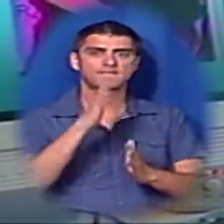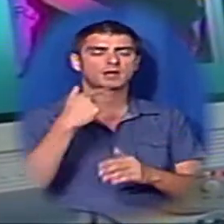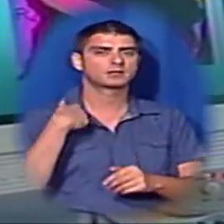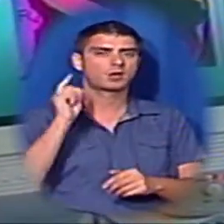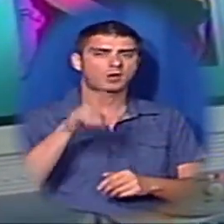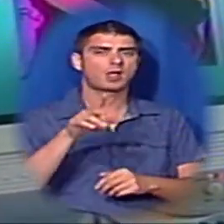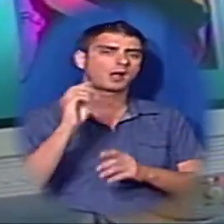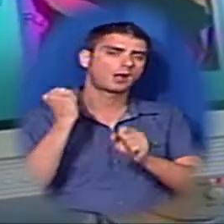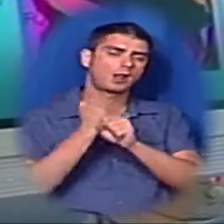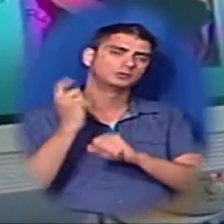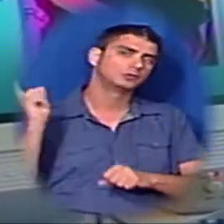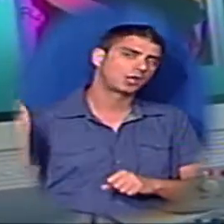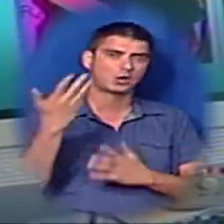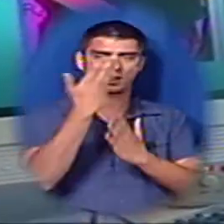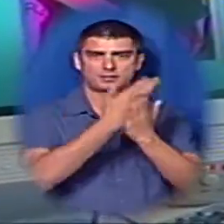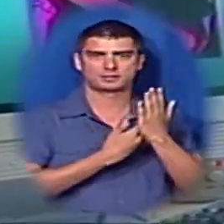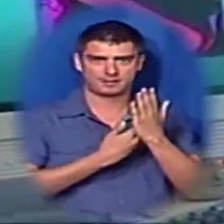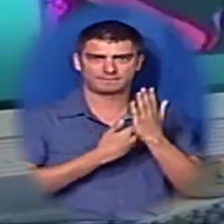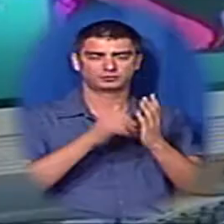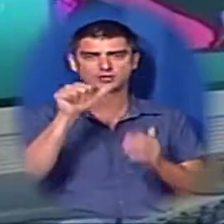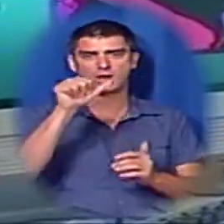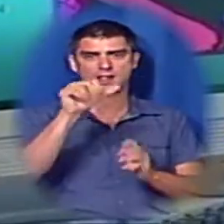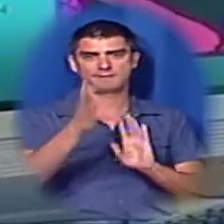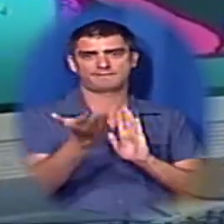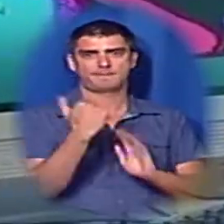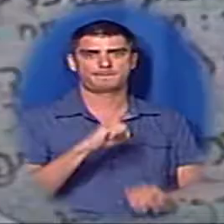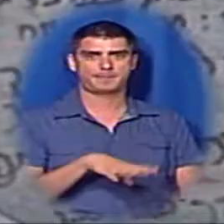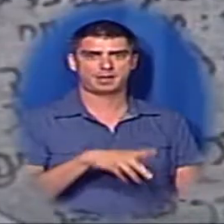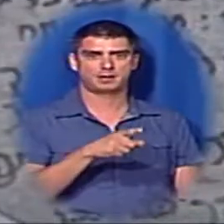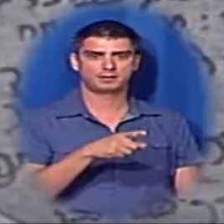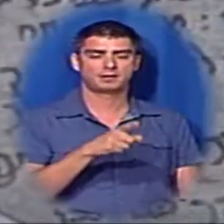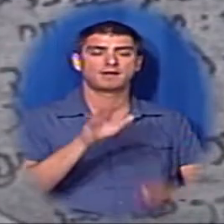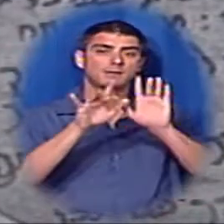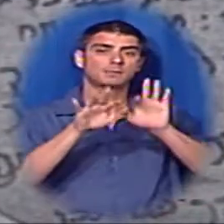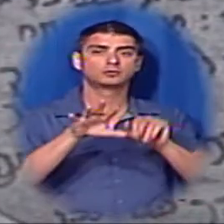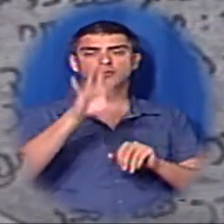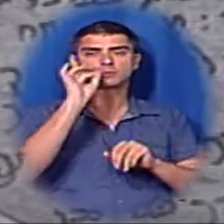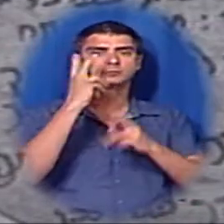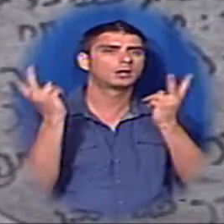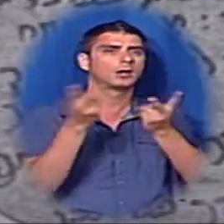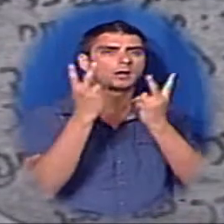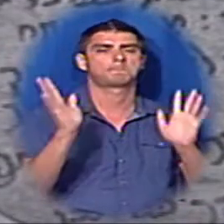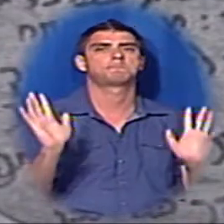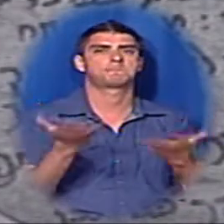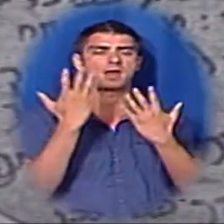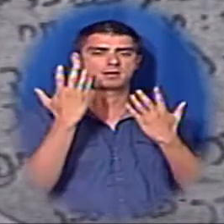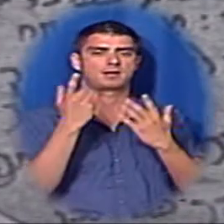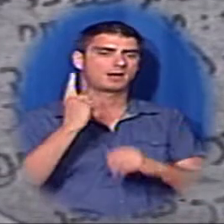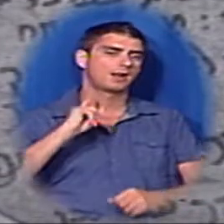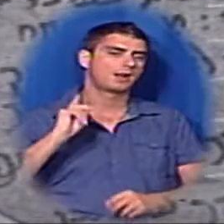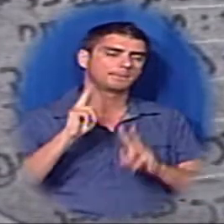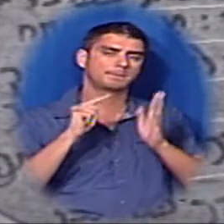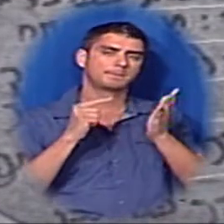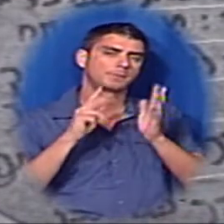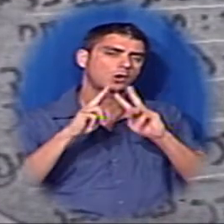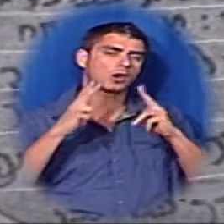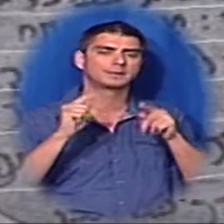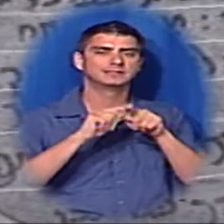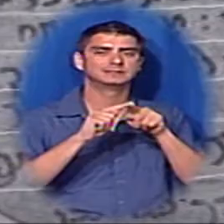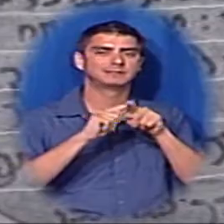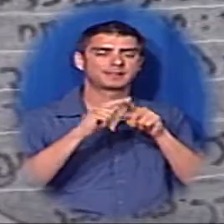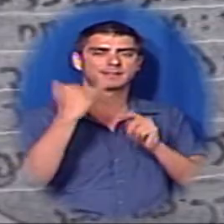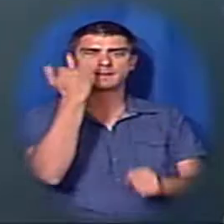יכולה לקטלג את המסמך שממנו האלף הזאת הגיע. המחשב מוצא את זה בזריזות לפי כל מיני